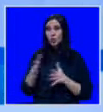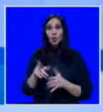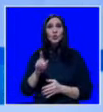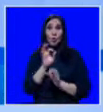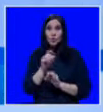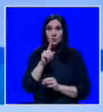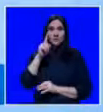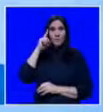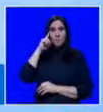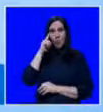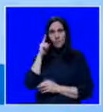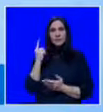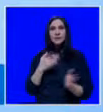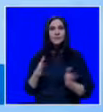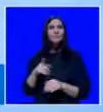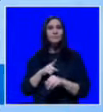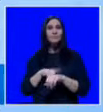си помисляли